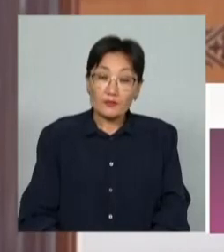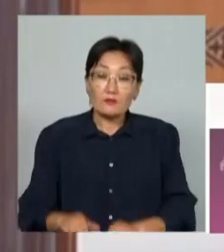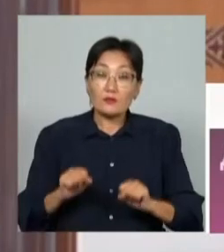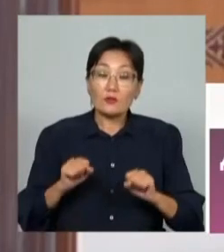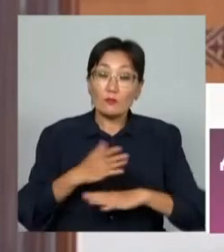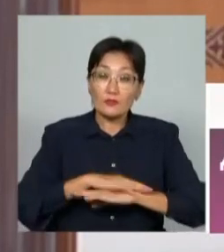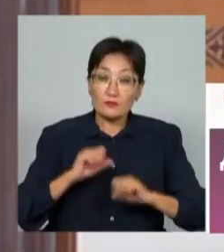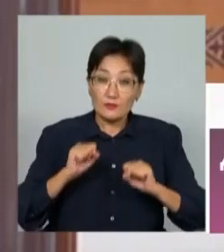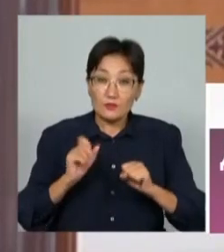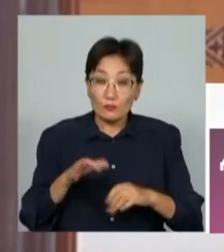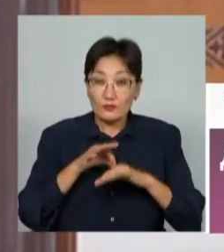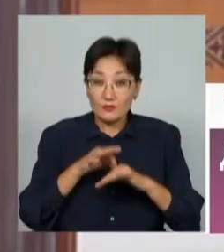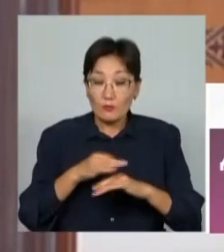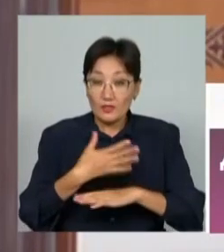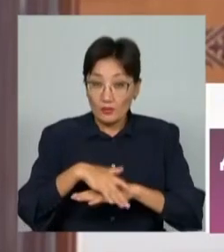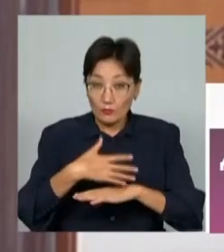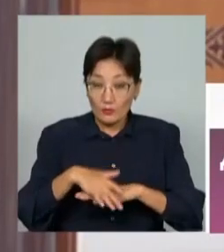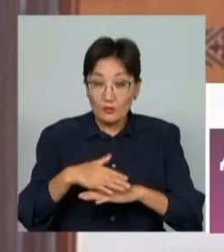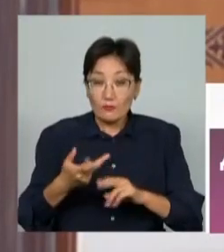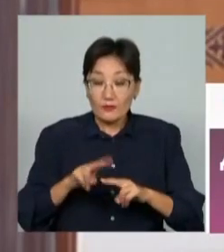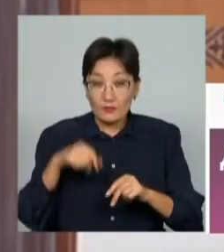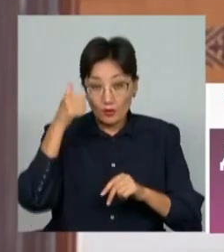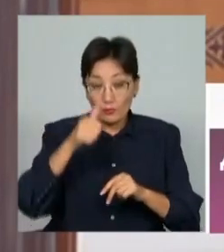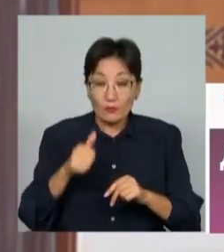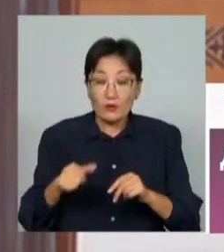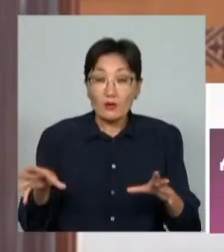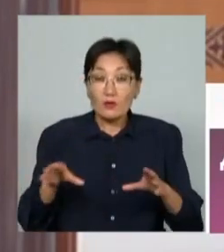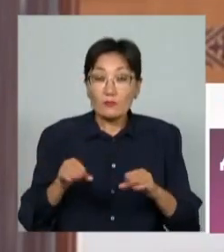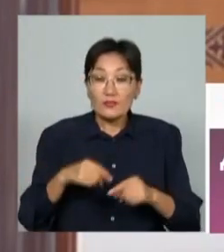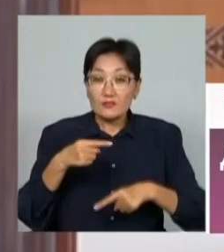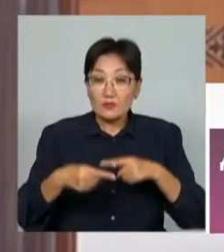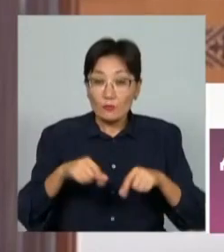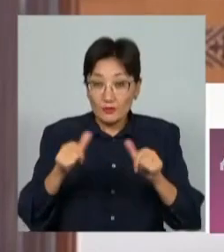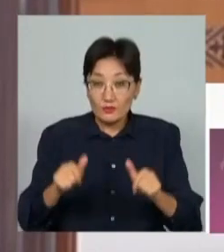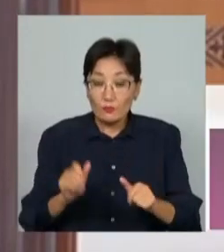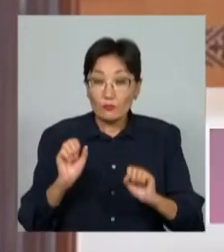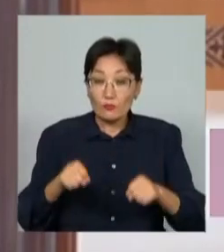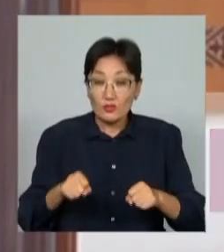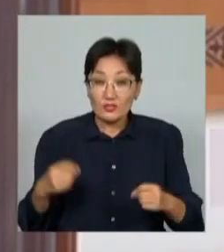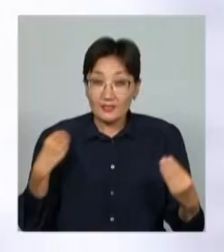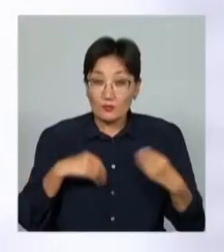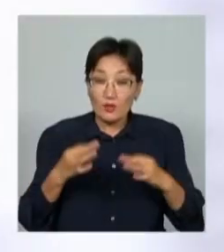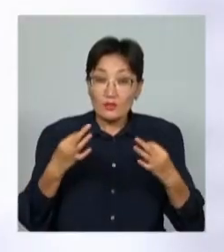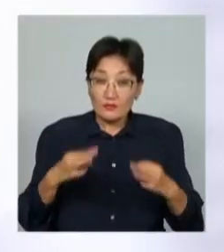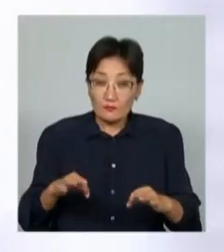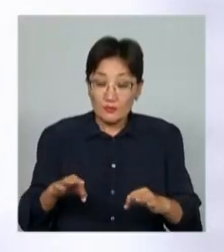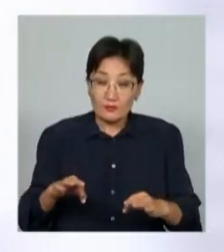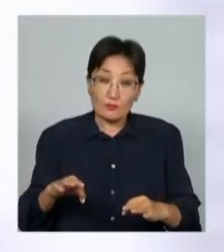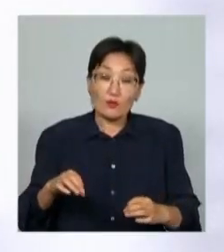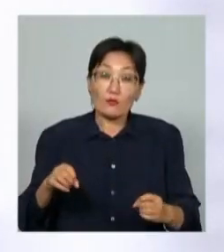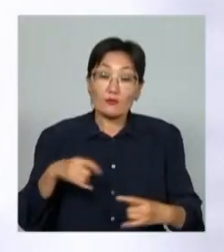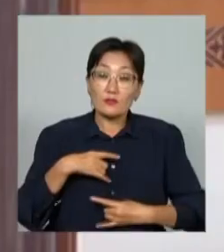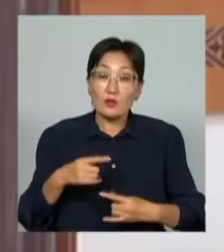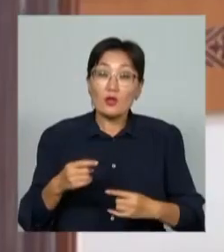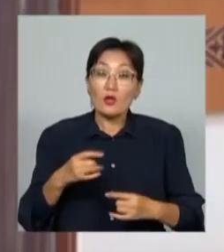Занятия физкультурой будут проходить на открытом воздухе. В этом году вместе со школьной традиционной формой можно носить и свободную в классическом стиле.